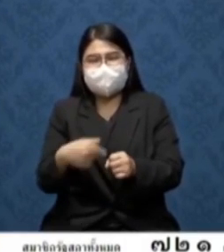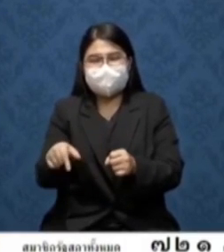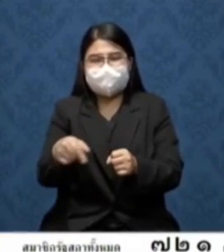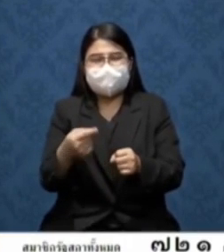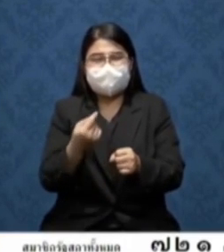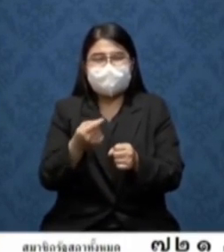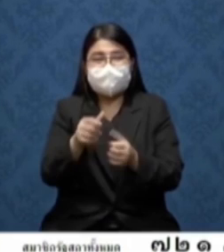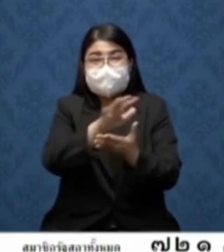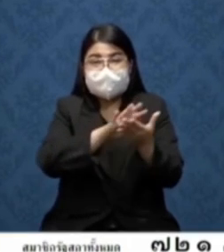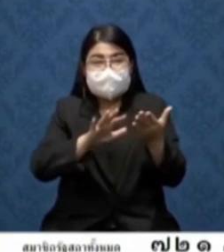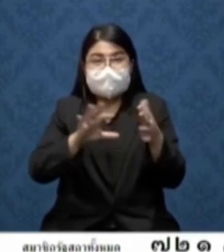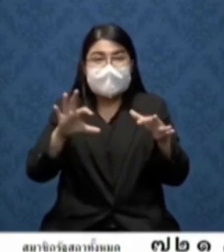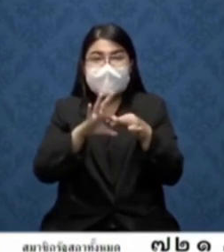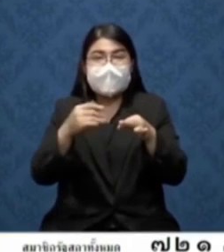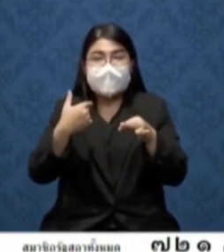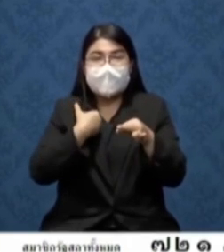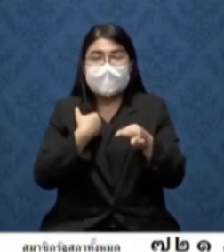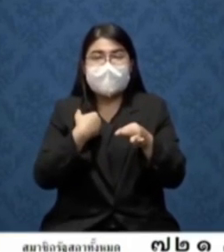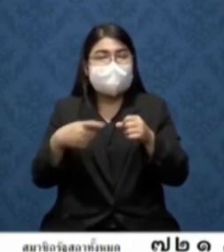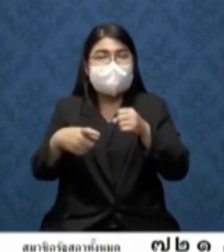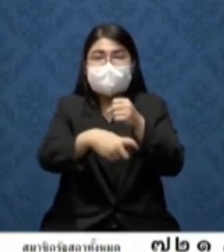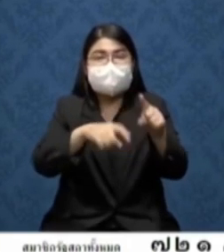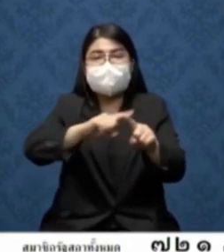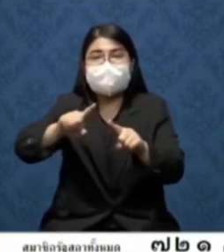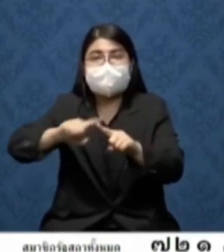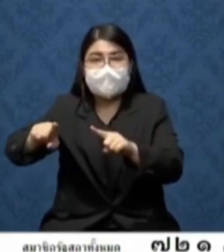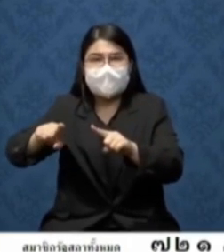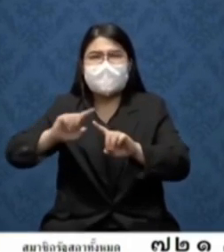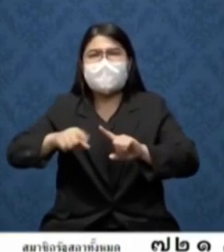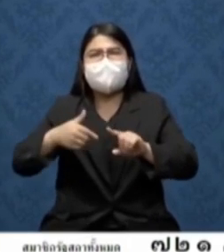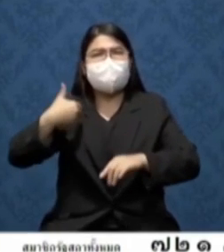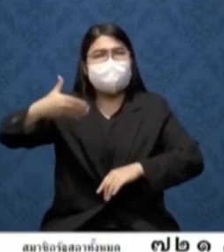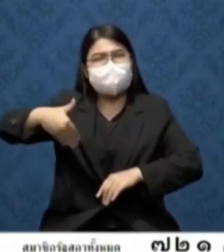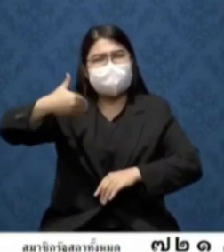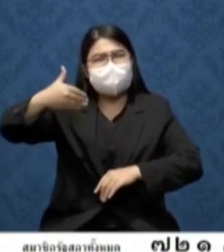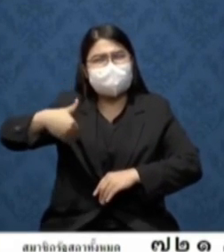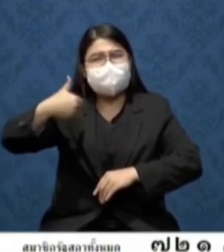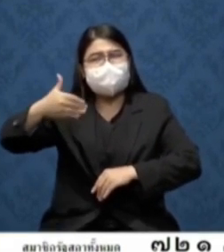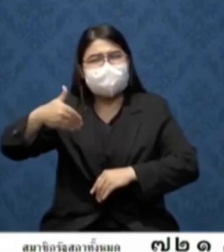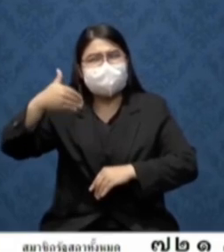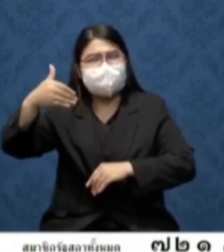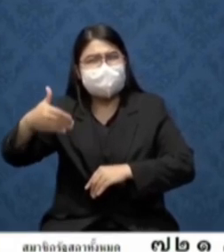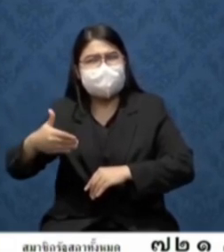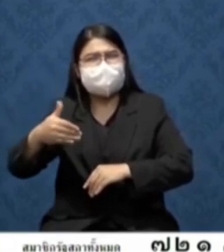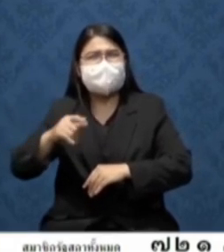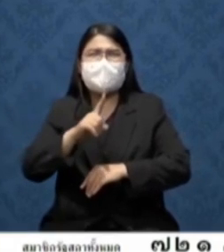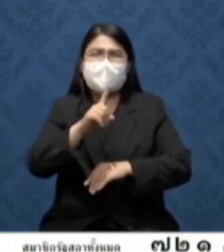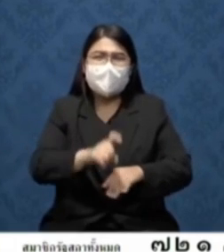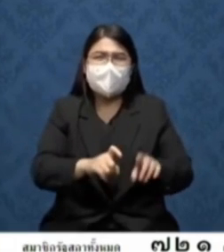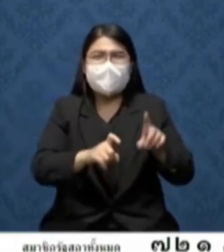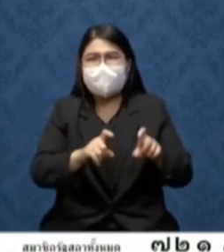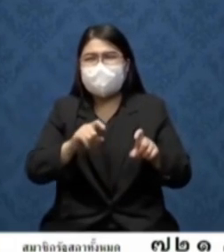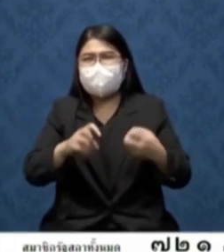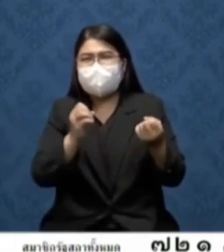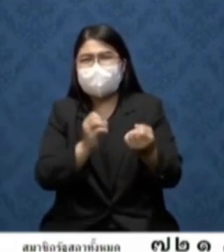อีกทั้งเมื่อการเวลาผ่านไประบบผุพังไปตามกาลเวลาก็ไม่มีงบประมาณเพียงพอ